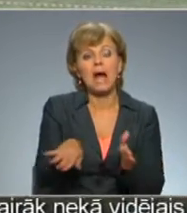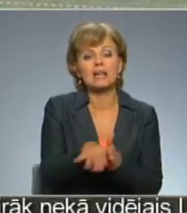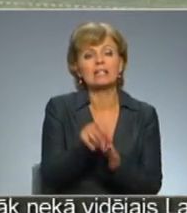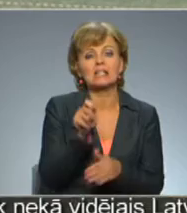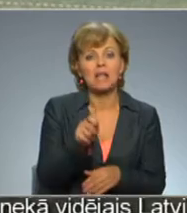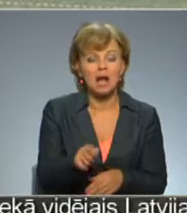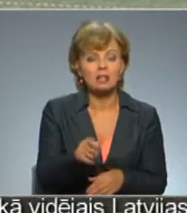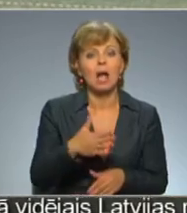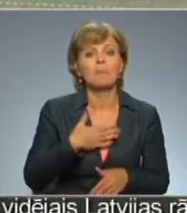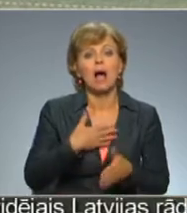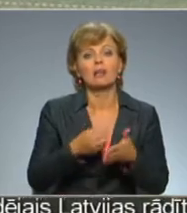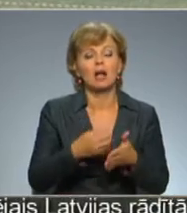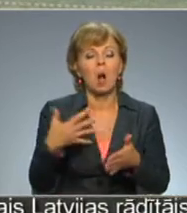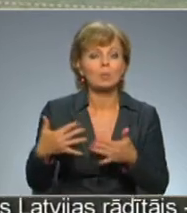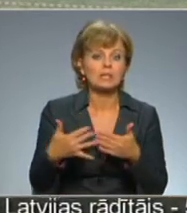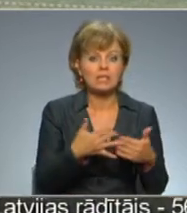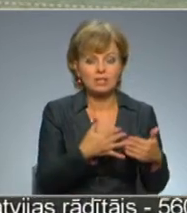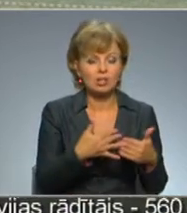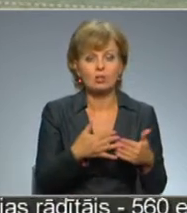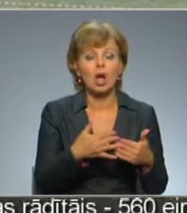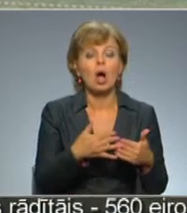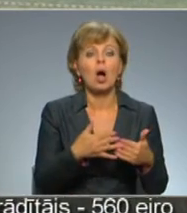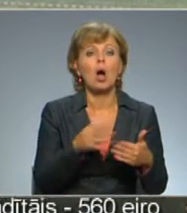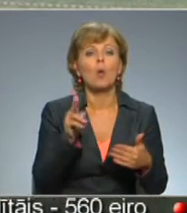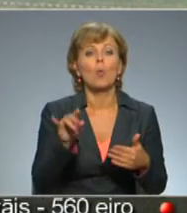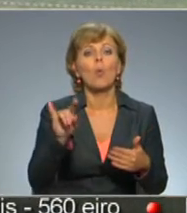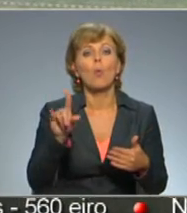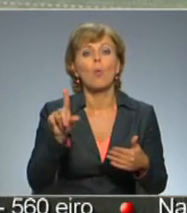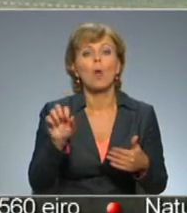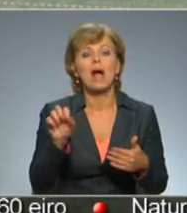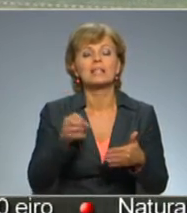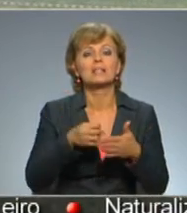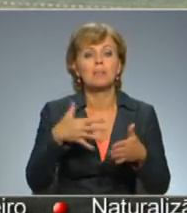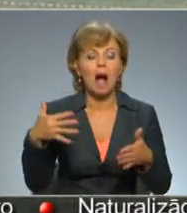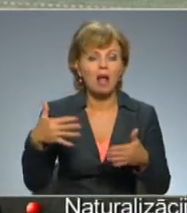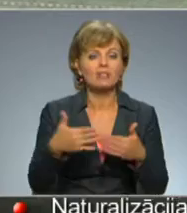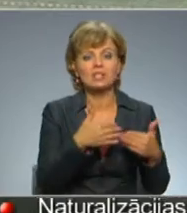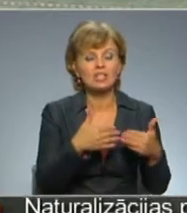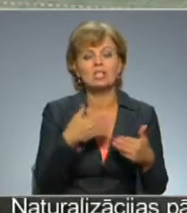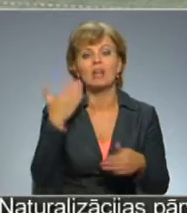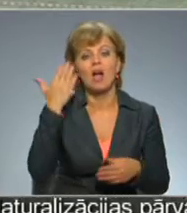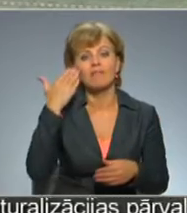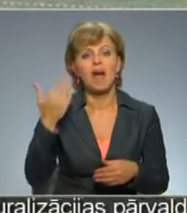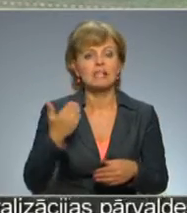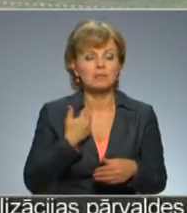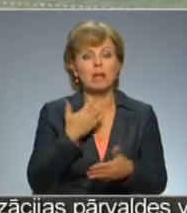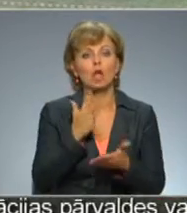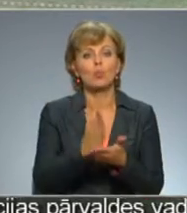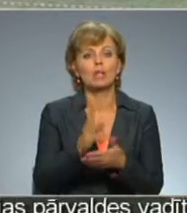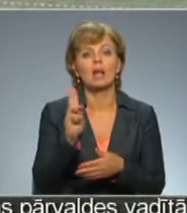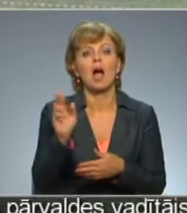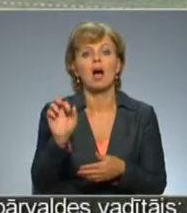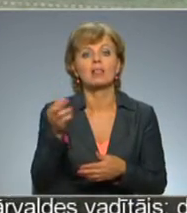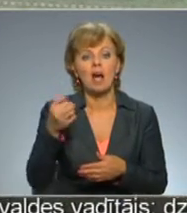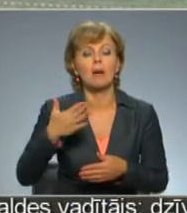notiek Mankaus izcīņa, notiek Kūlus balvas izcīņa Ventspilī, un notiek šeit Kandavā